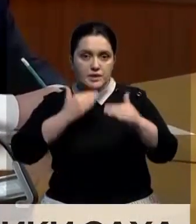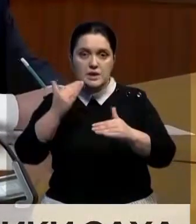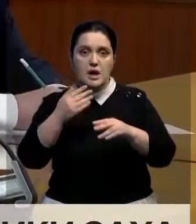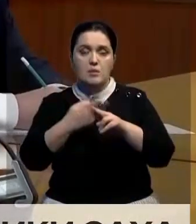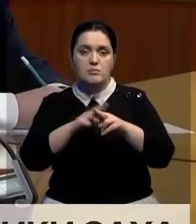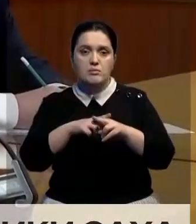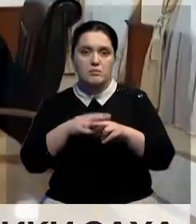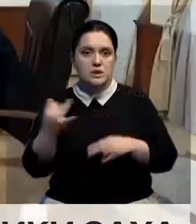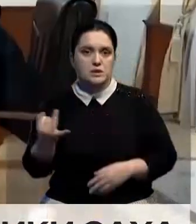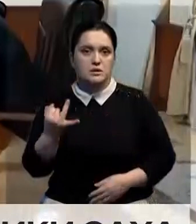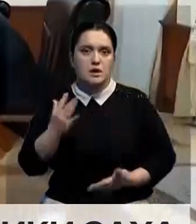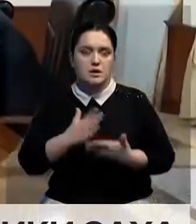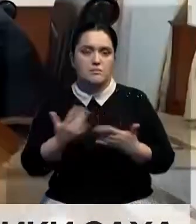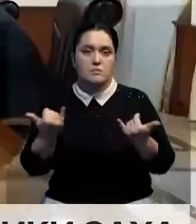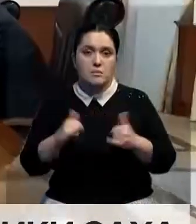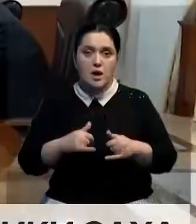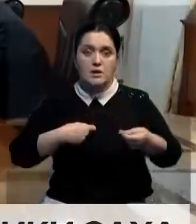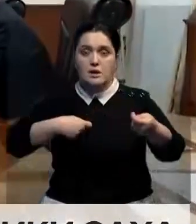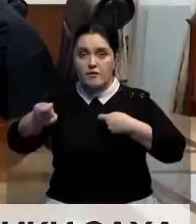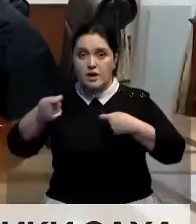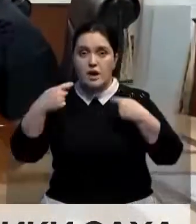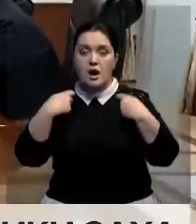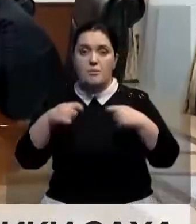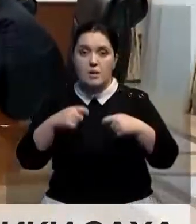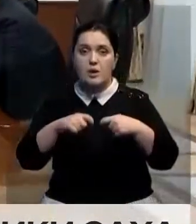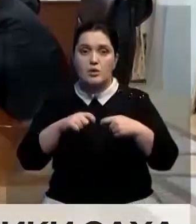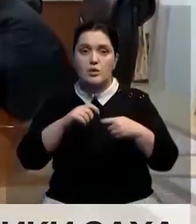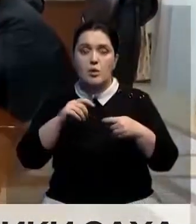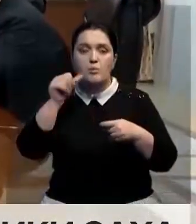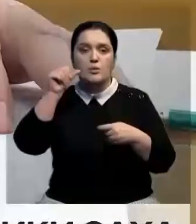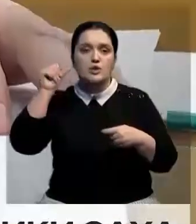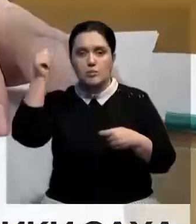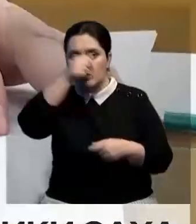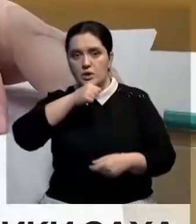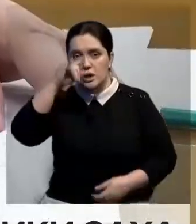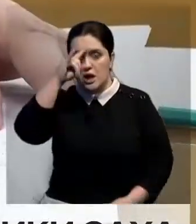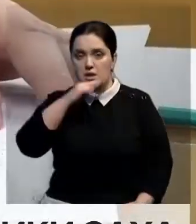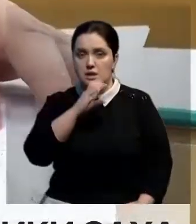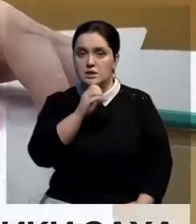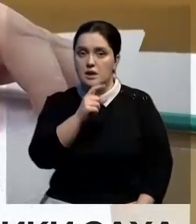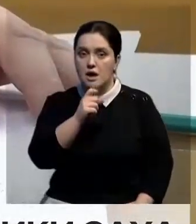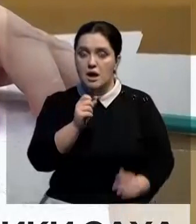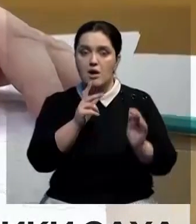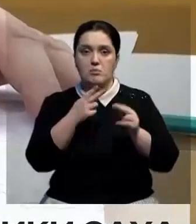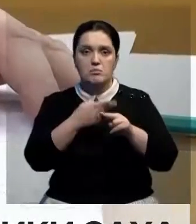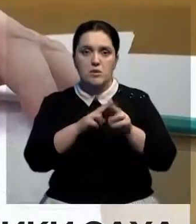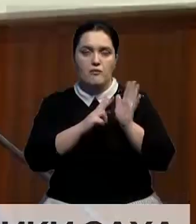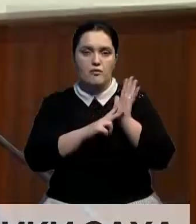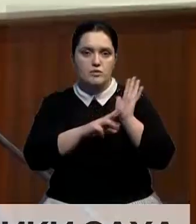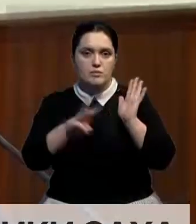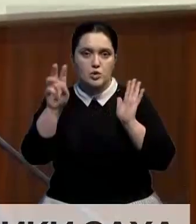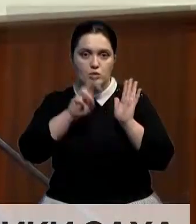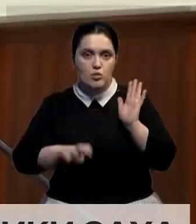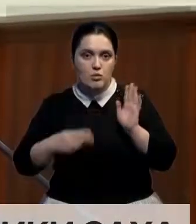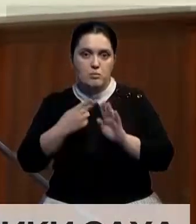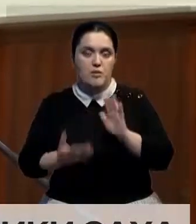весьма впечатляющий. Товарооборот по итогам прошлого года между Казахстаном и Сахой составил 80 миллионов долларов. Это в десятки раз